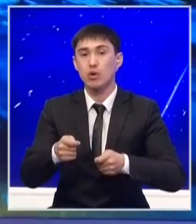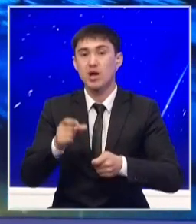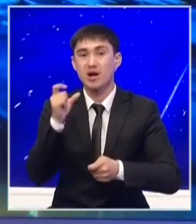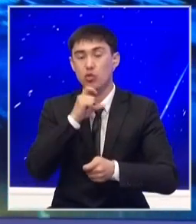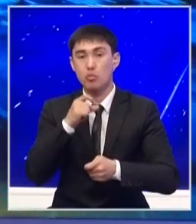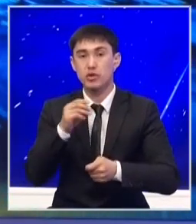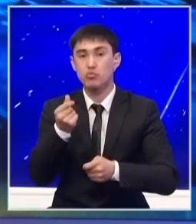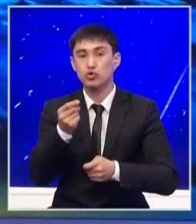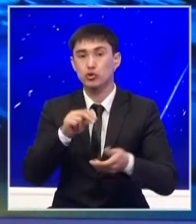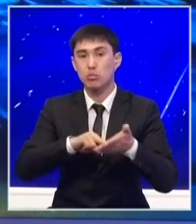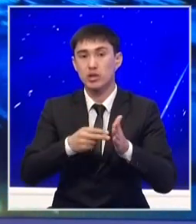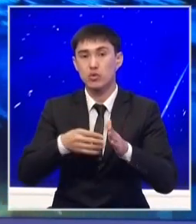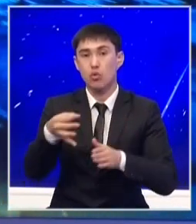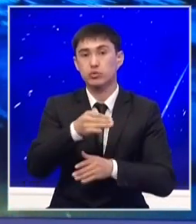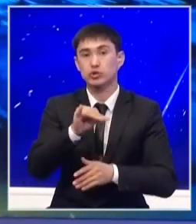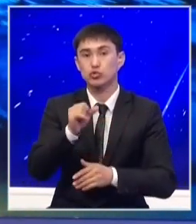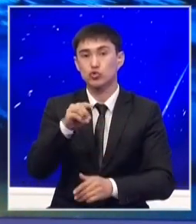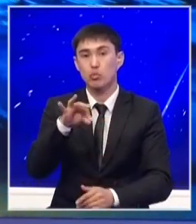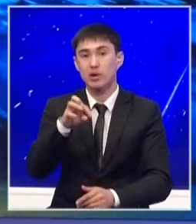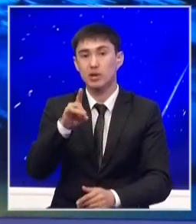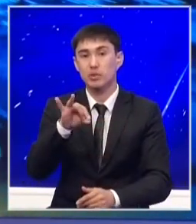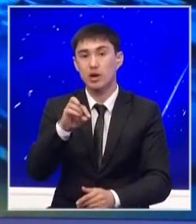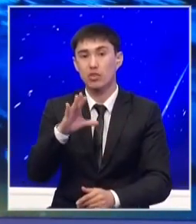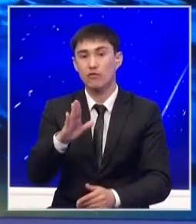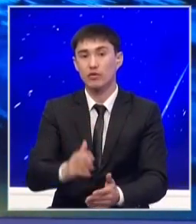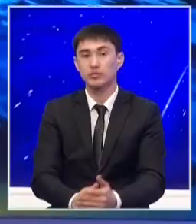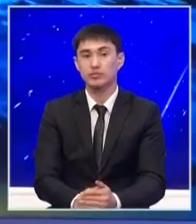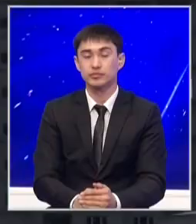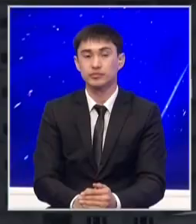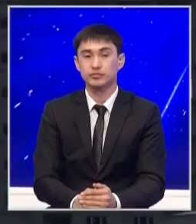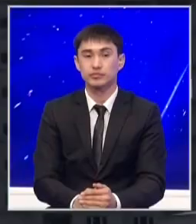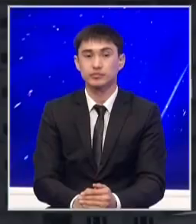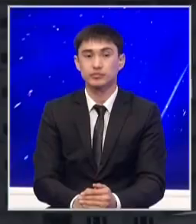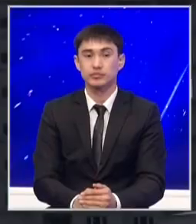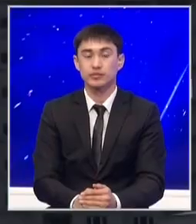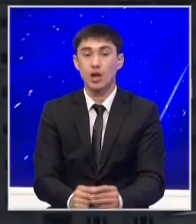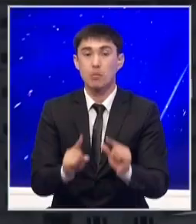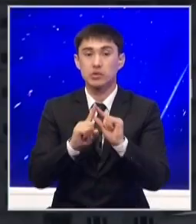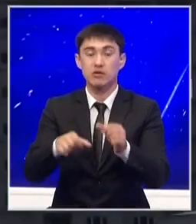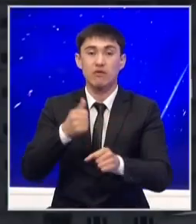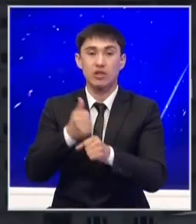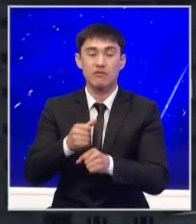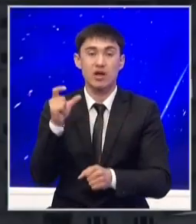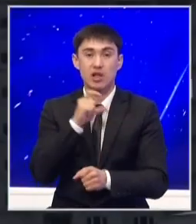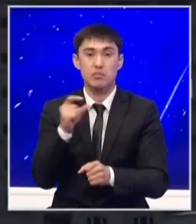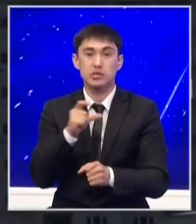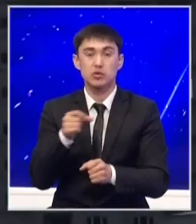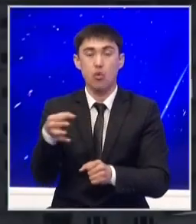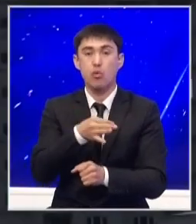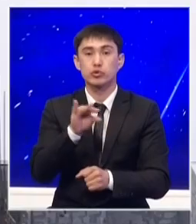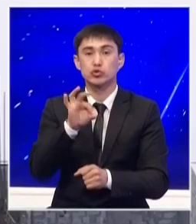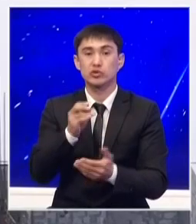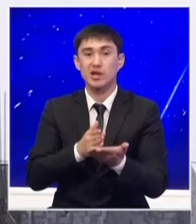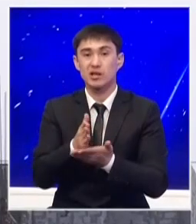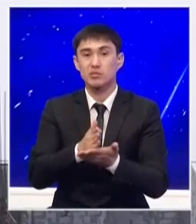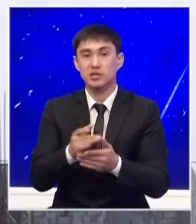экономики и бюджетного планирования области Жетысу жомарт Амирханов по словам главного экономиста области